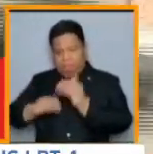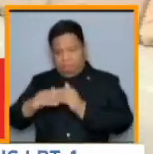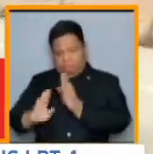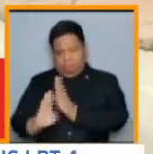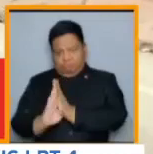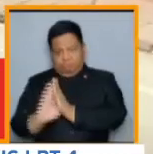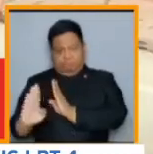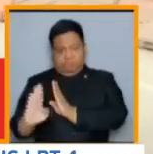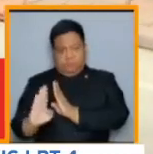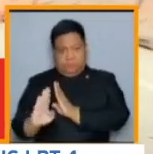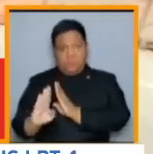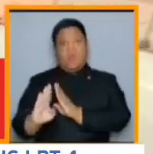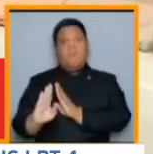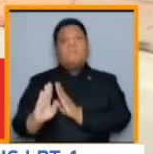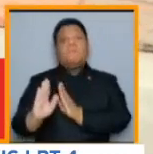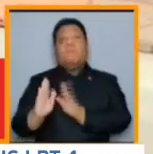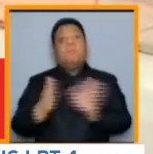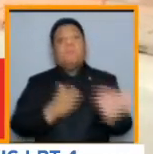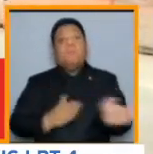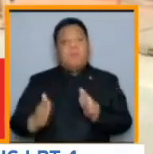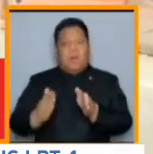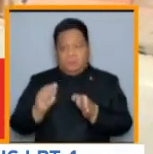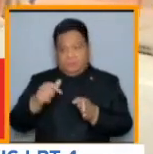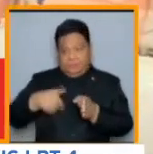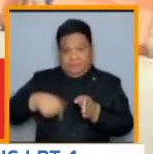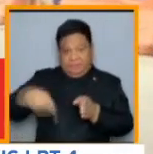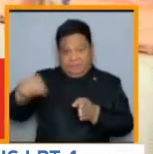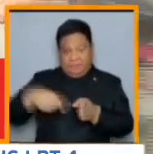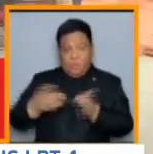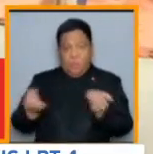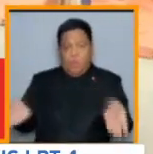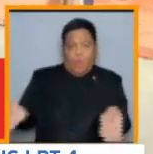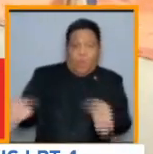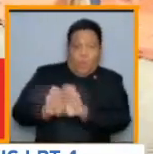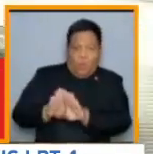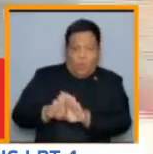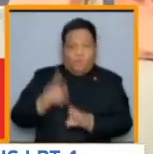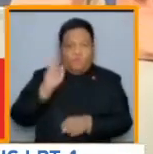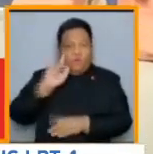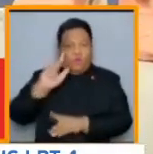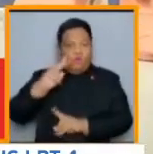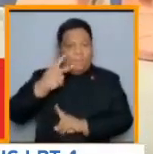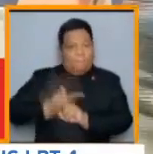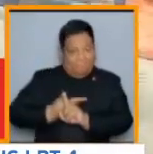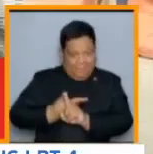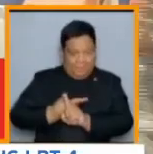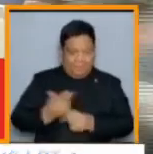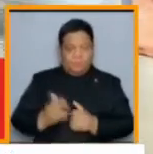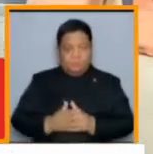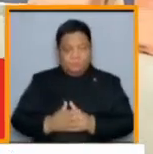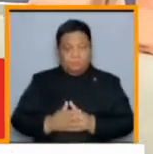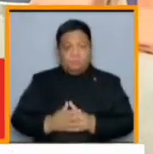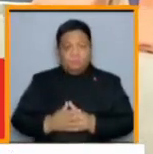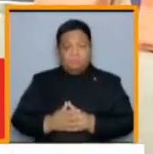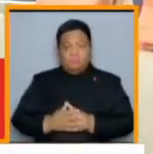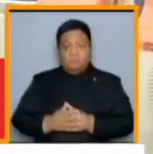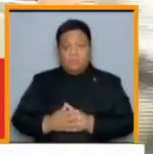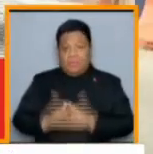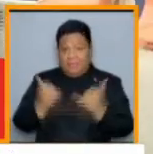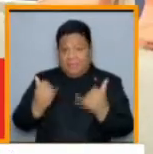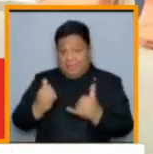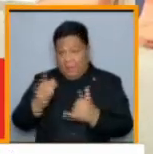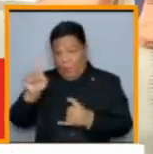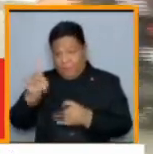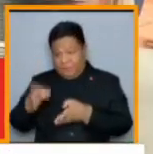planong isara ang buong southbound lane dito ng hanggang 3 buwan. Sa ngayon, sarado ang isang linya mula sa may HK Sun